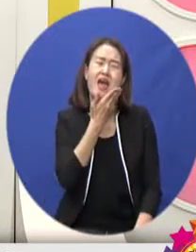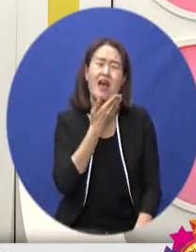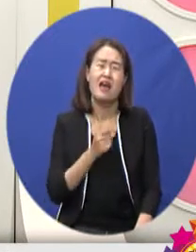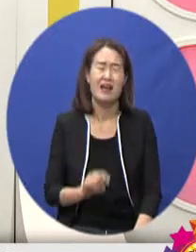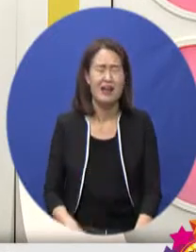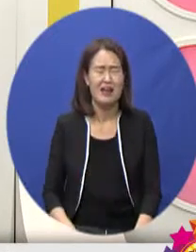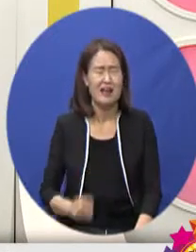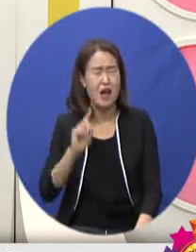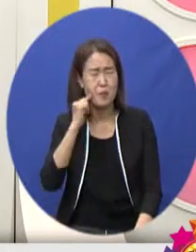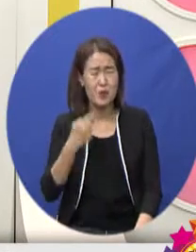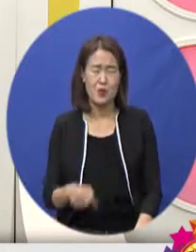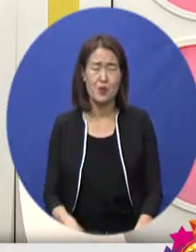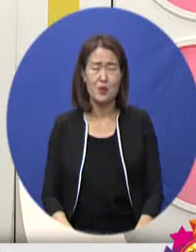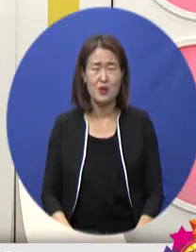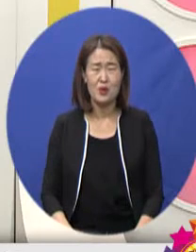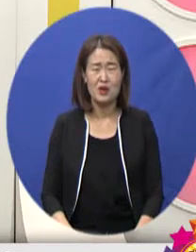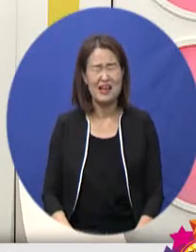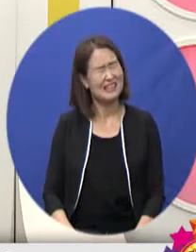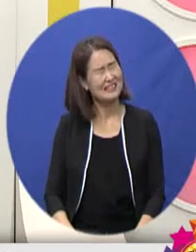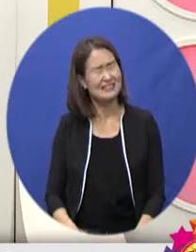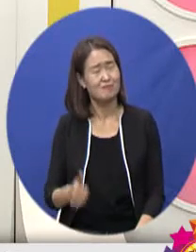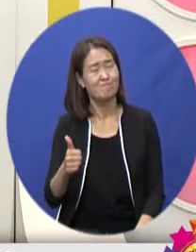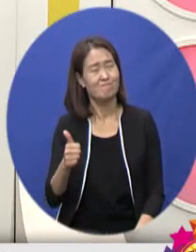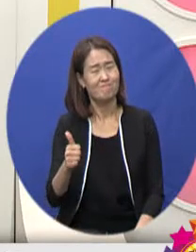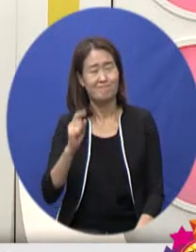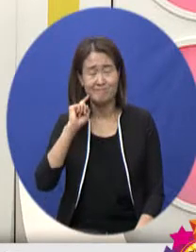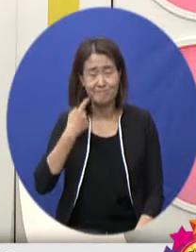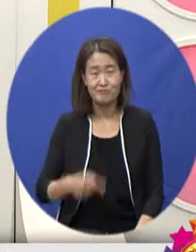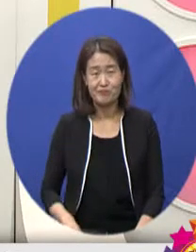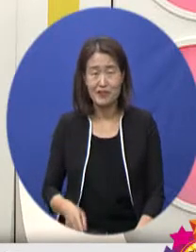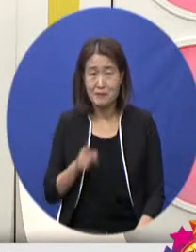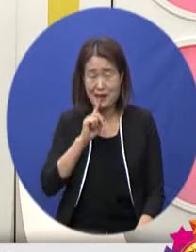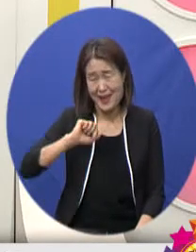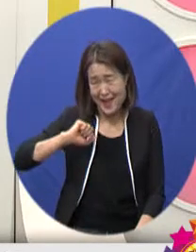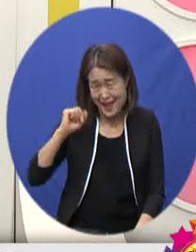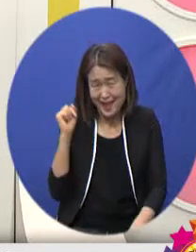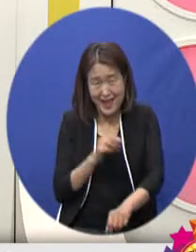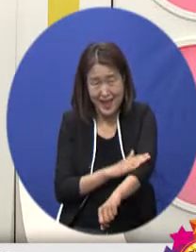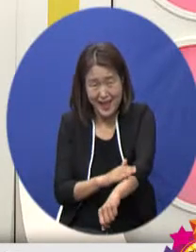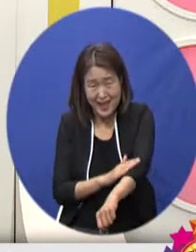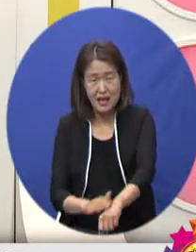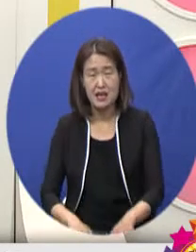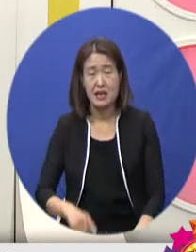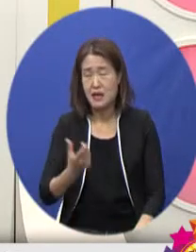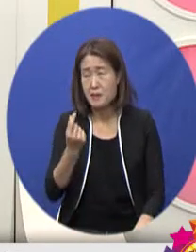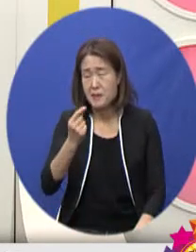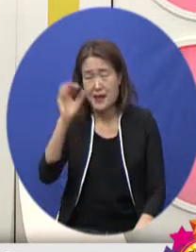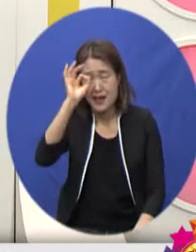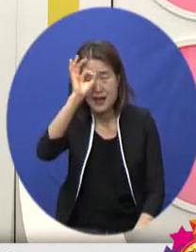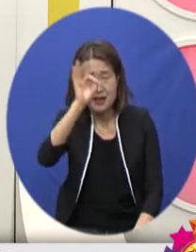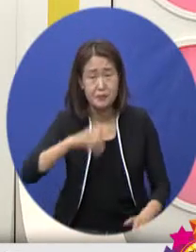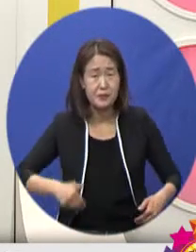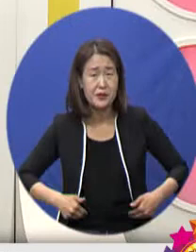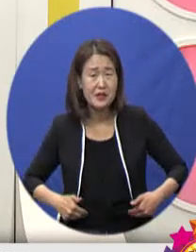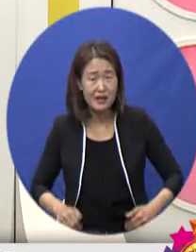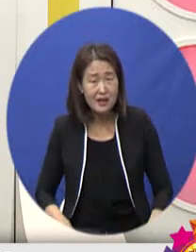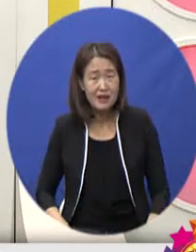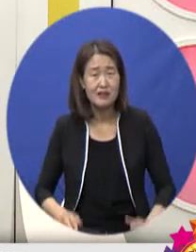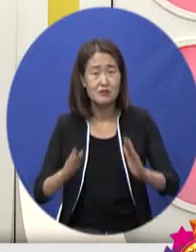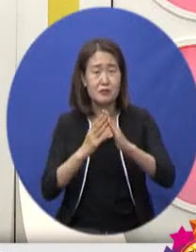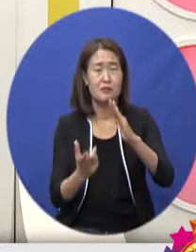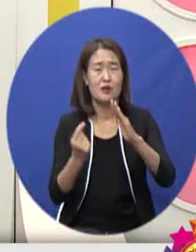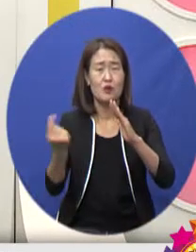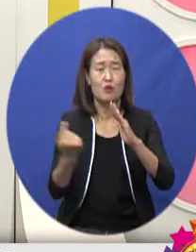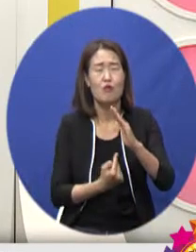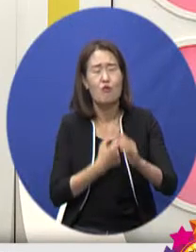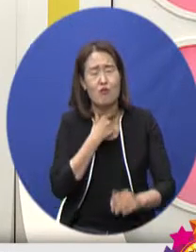엄청 예쁜데. 이쁘죠. 말도 잘 부르는데. 그러니까요. 빨리 찾으셔야 될 텐데. 빨리 돌아오길 바랄게요, 김정우